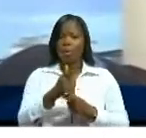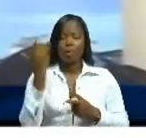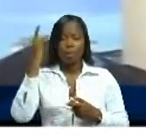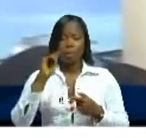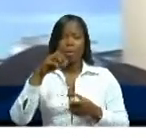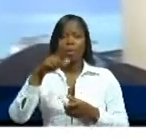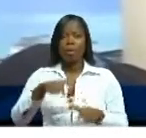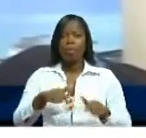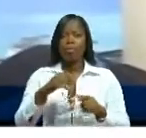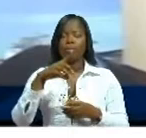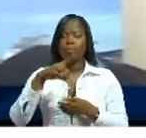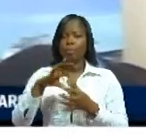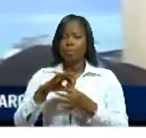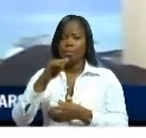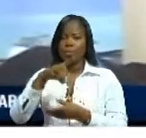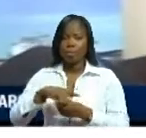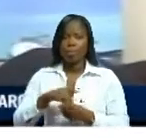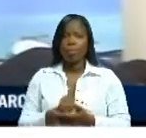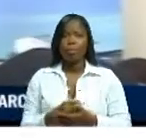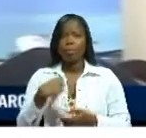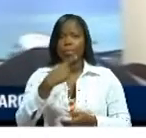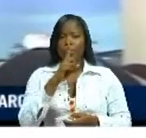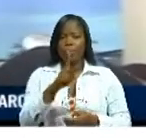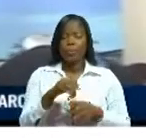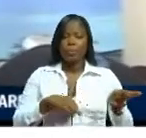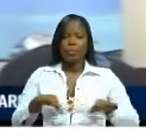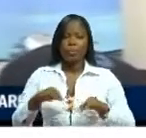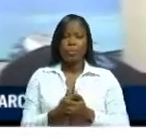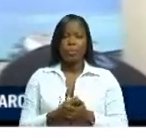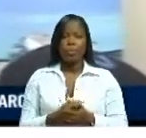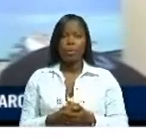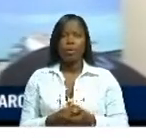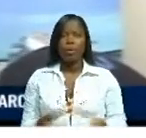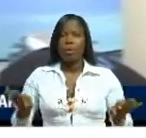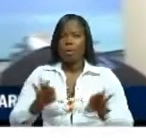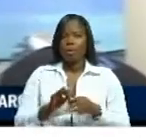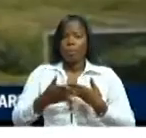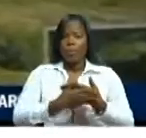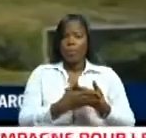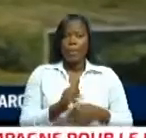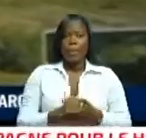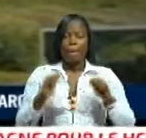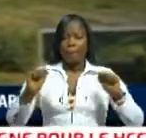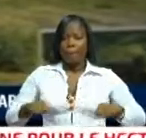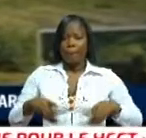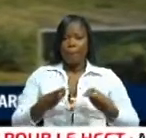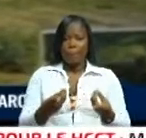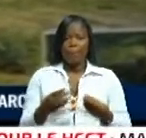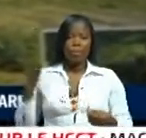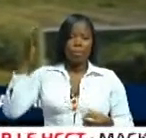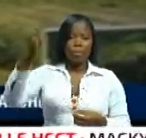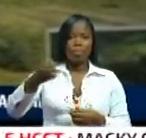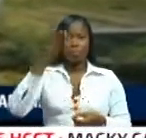dedans la première rupture qui est fait c'est de dire que nous allons de privilégier une approche par compétences c'est-à-dire donner au futur